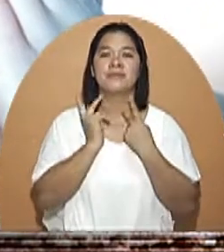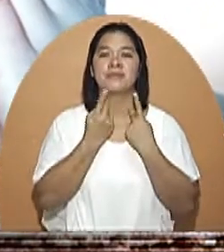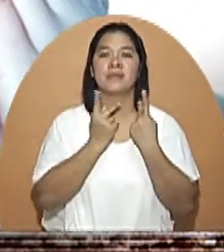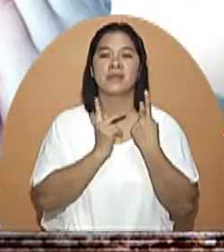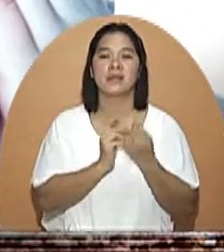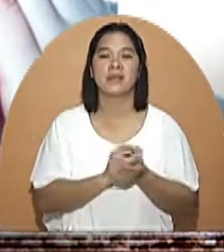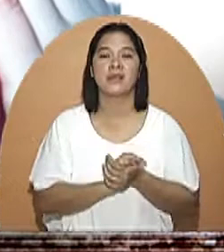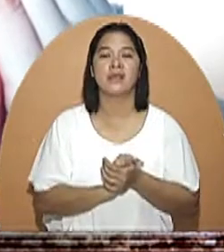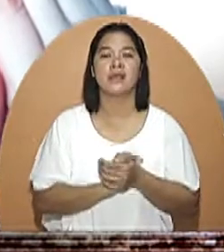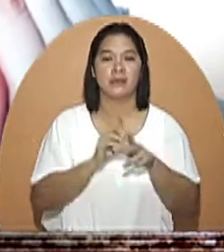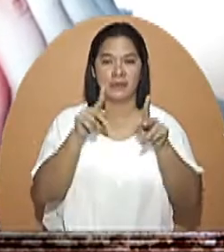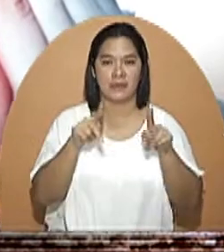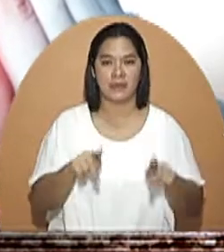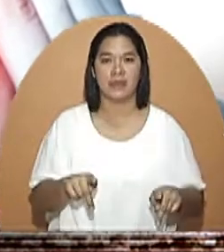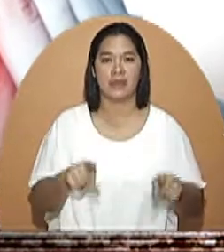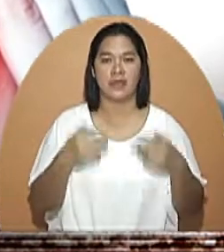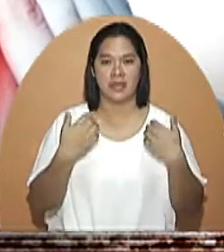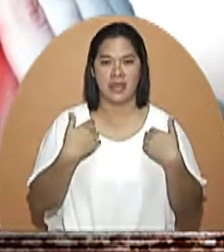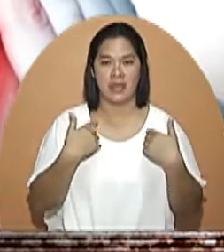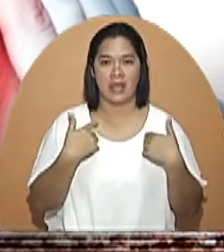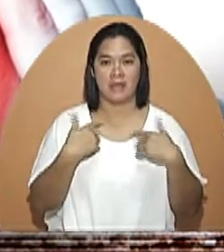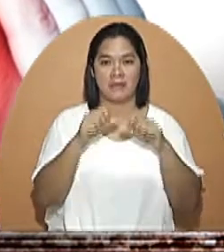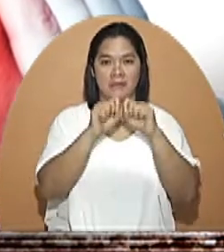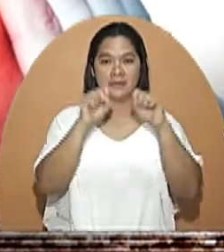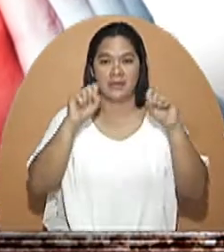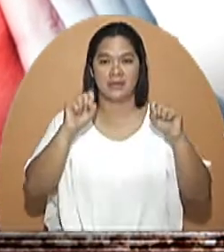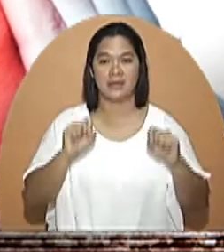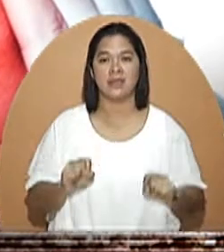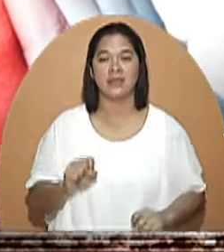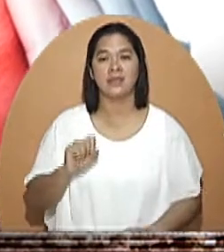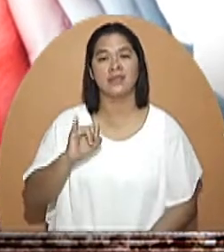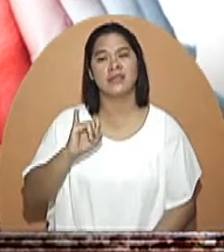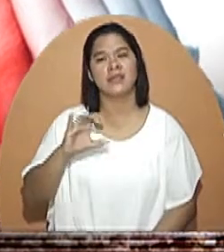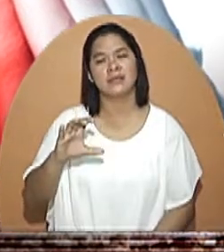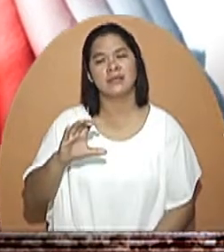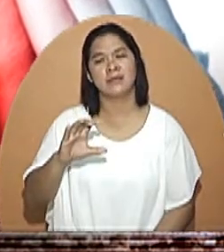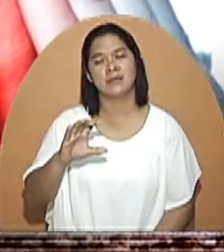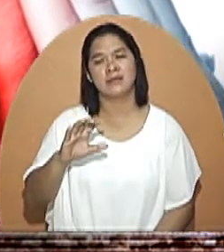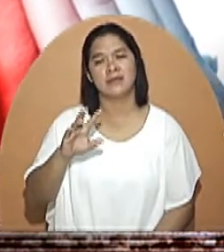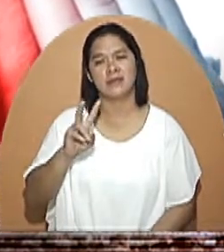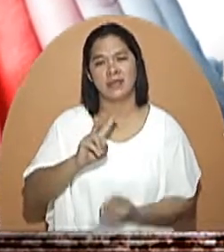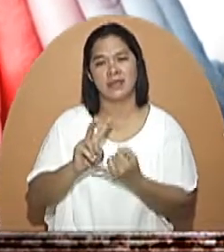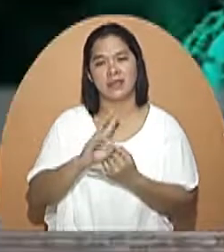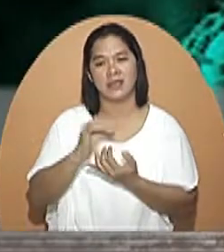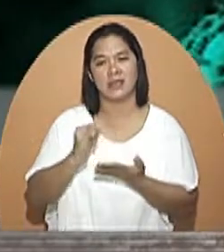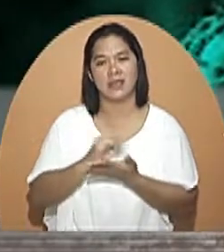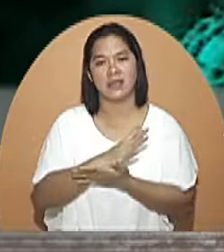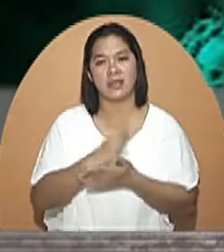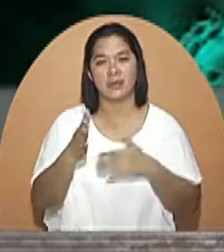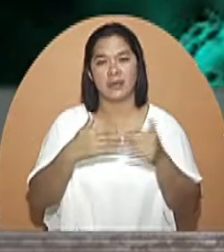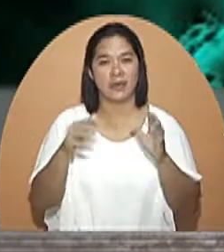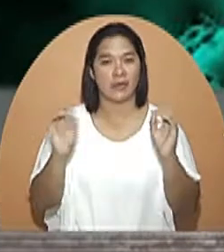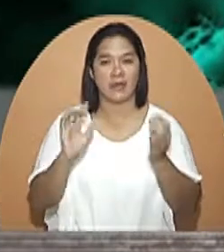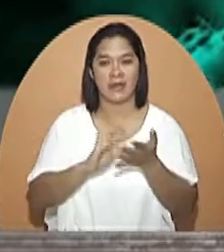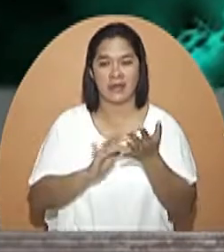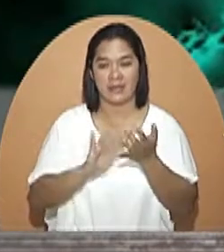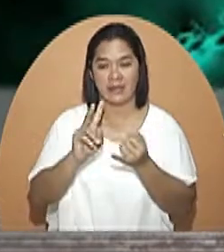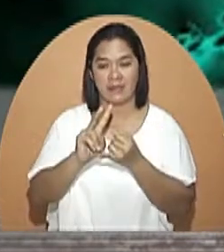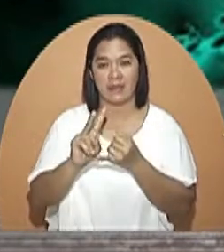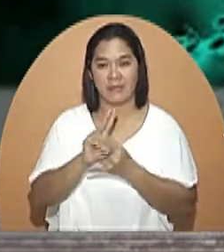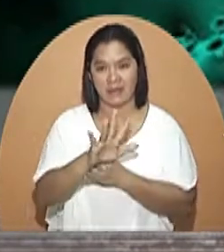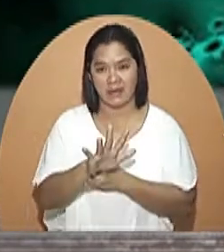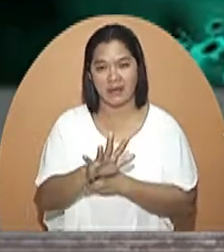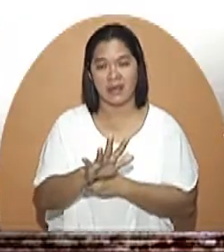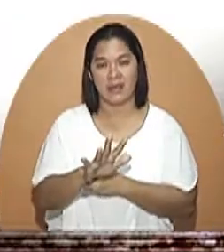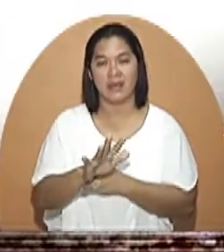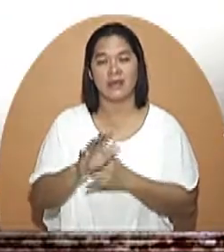pananakit ng lalamunan ang taong mayroong systemic viral infection. Bagamat walang gamot sa